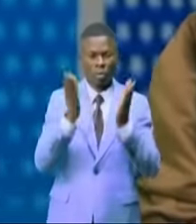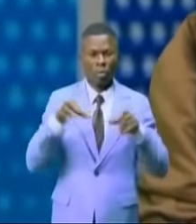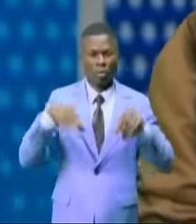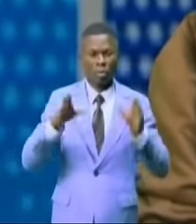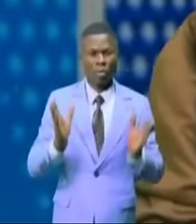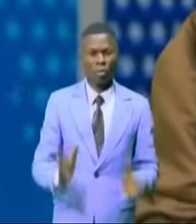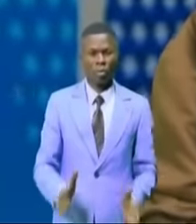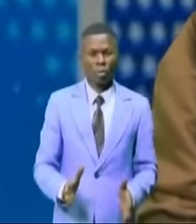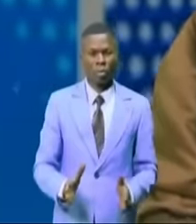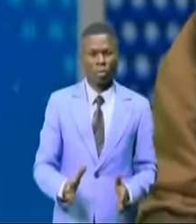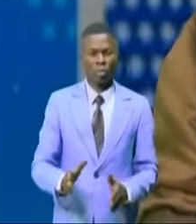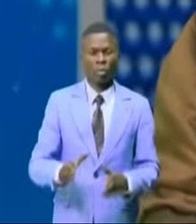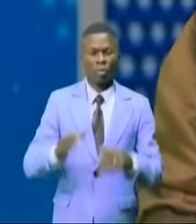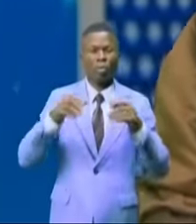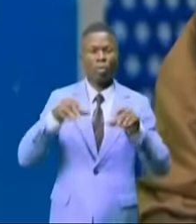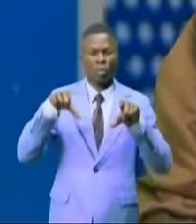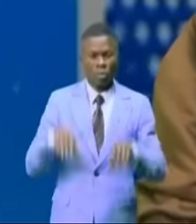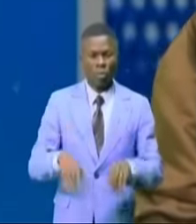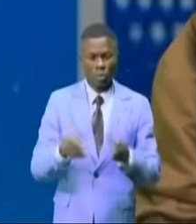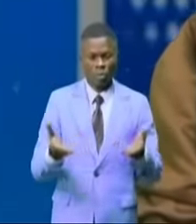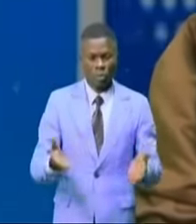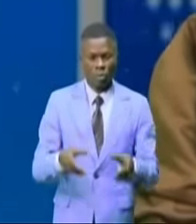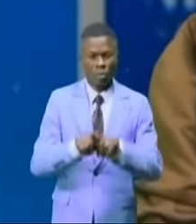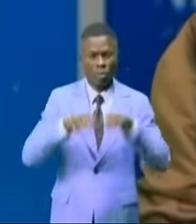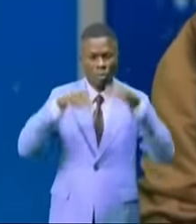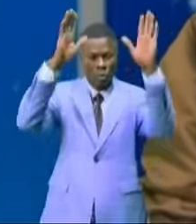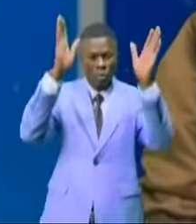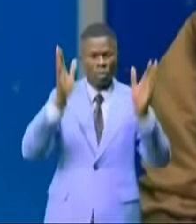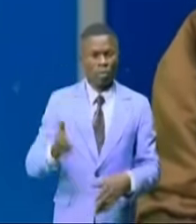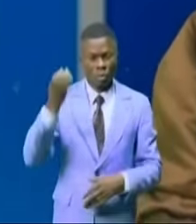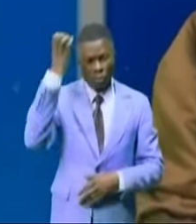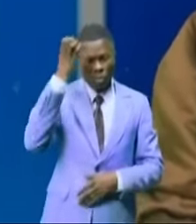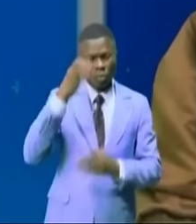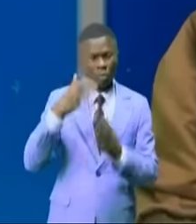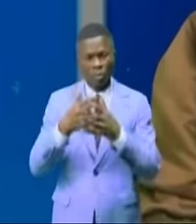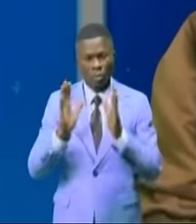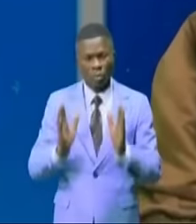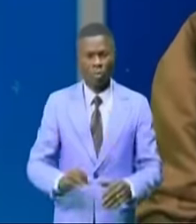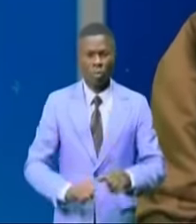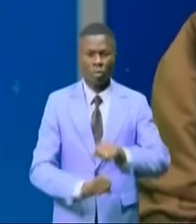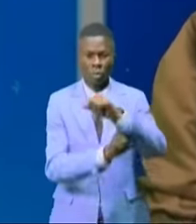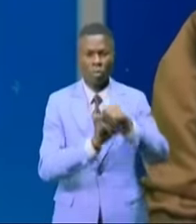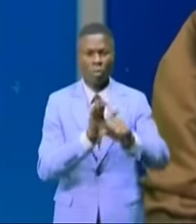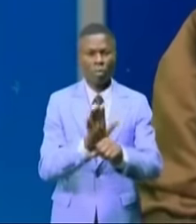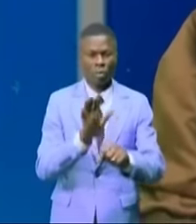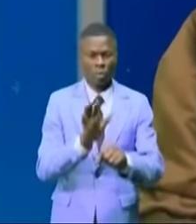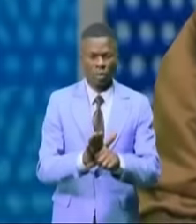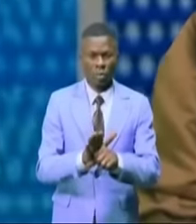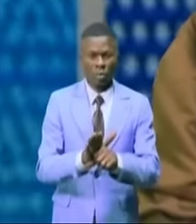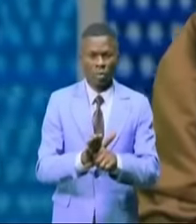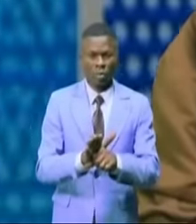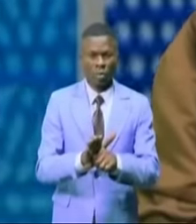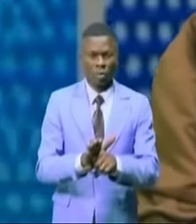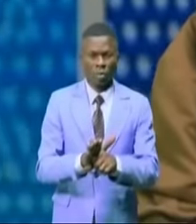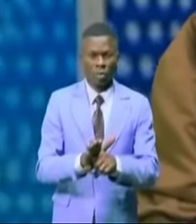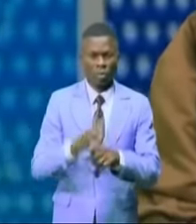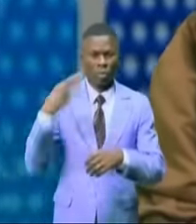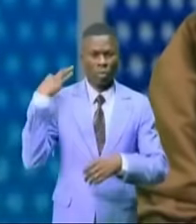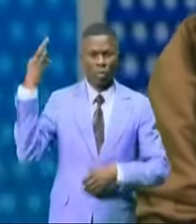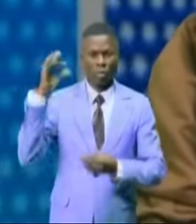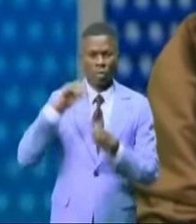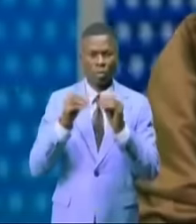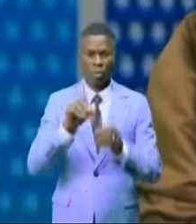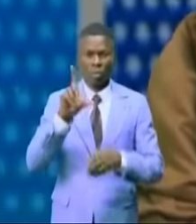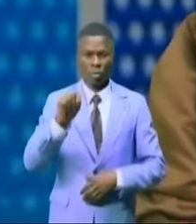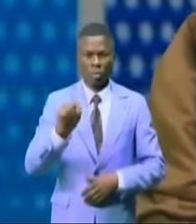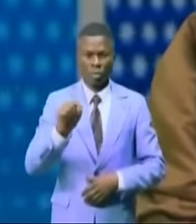qui soient de l'intérieur du Congo comme ceux de la diaspora à porter toute leur voix vis-à-vis du candidat